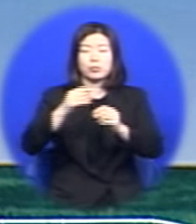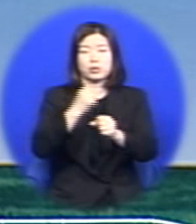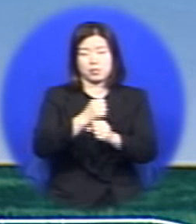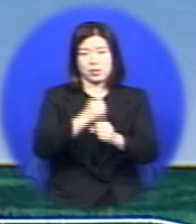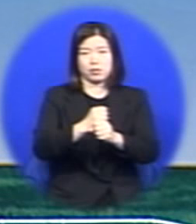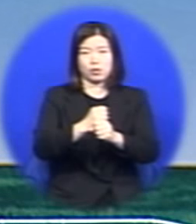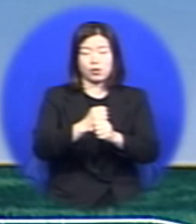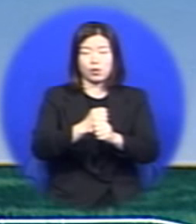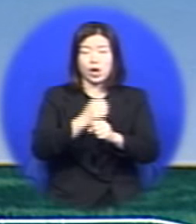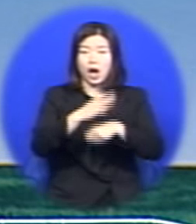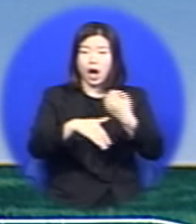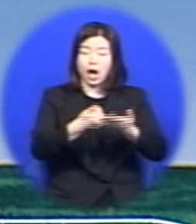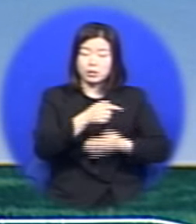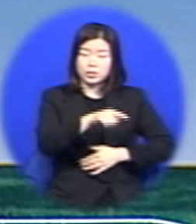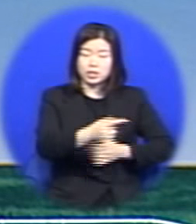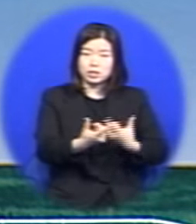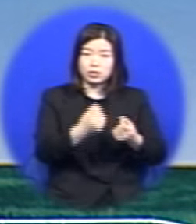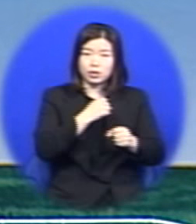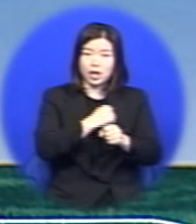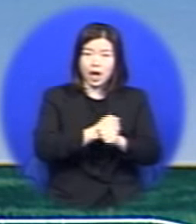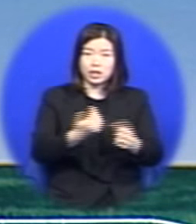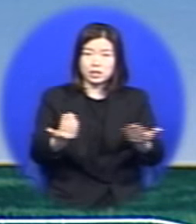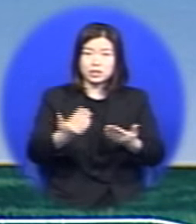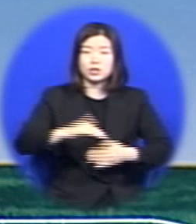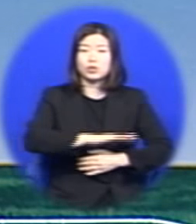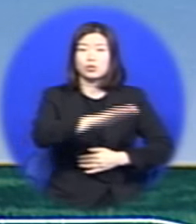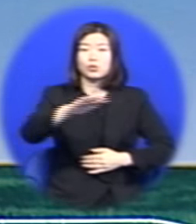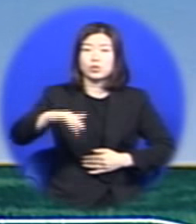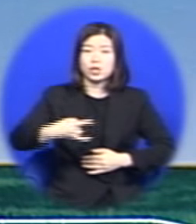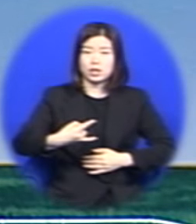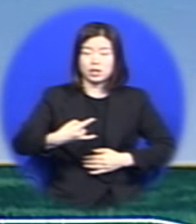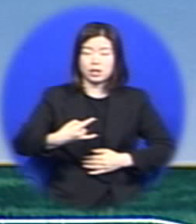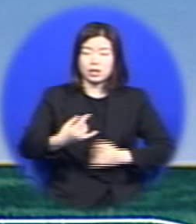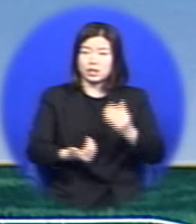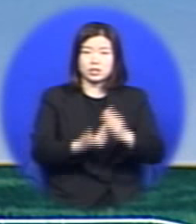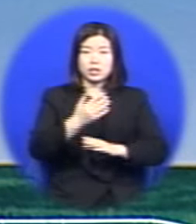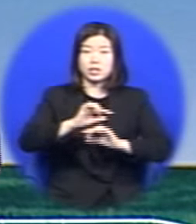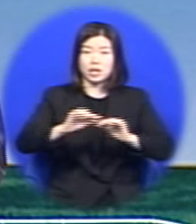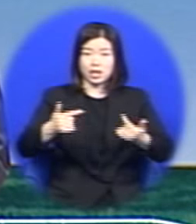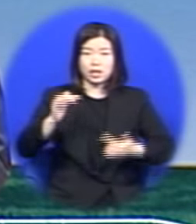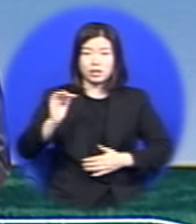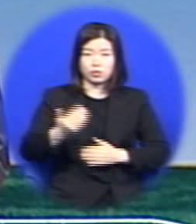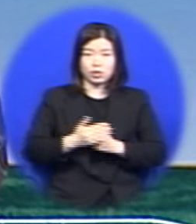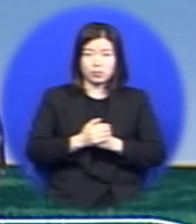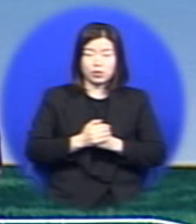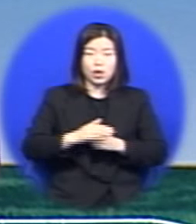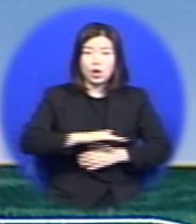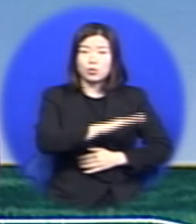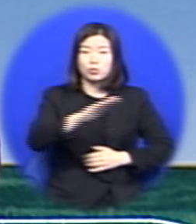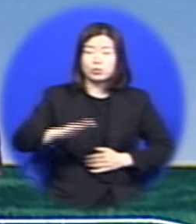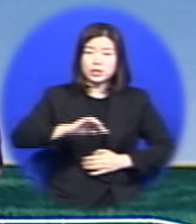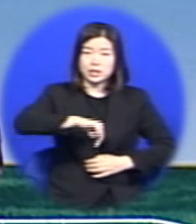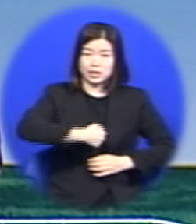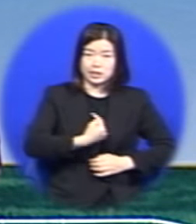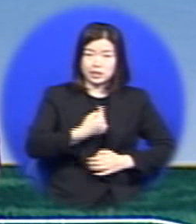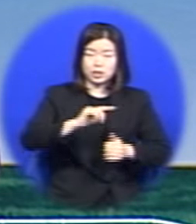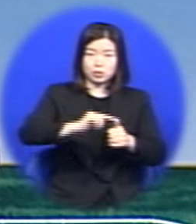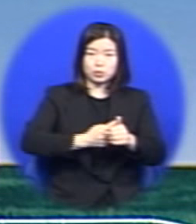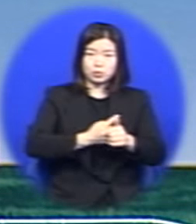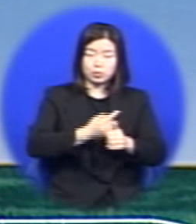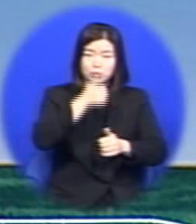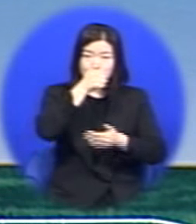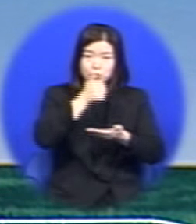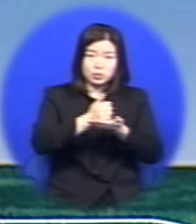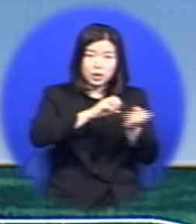여러분, 하나님이 이렇게 하시는 일이 우리에게 일어나지 않아야 합니다. 우리 스스로 죄를 벗어버리고